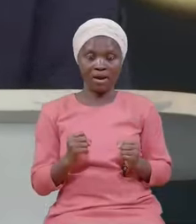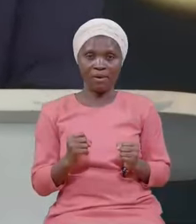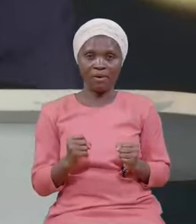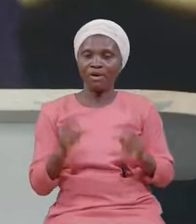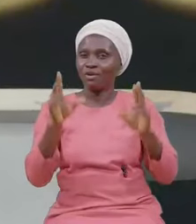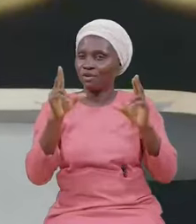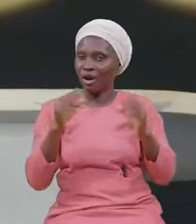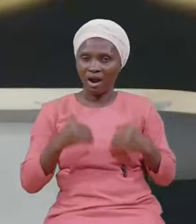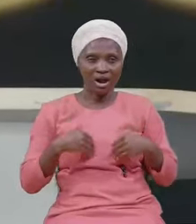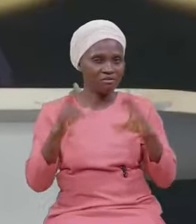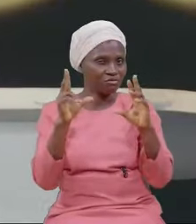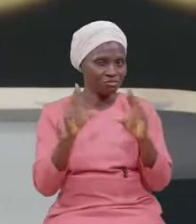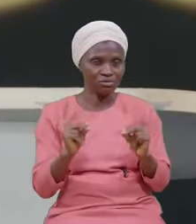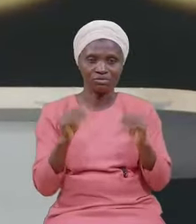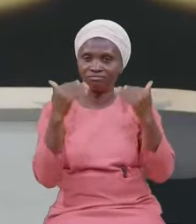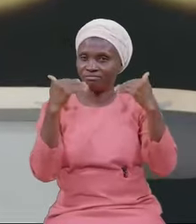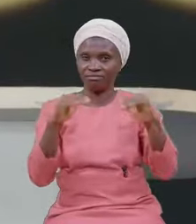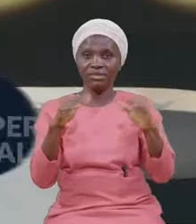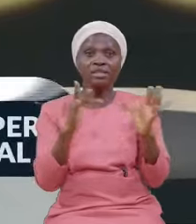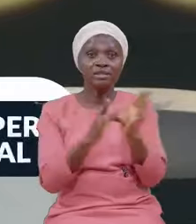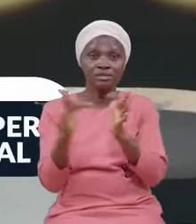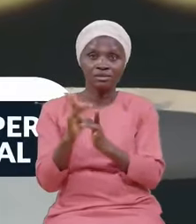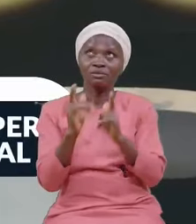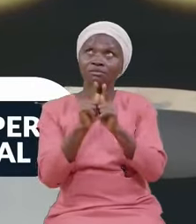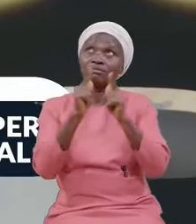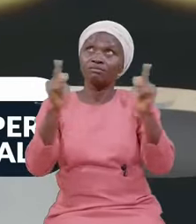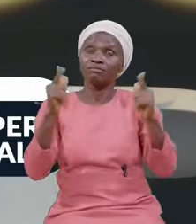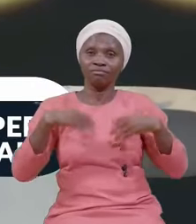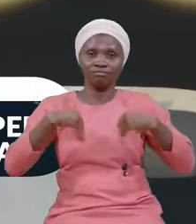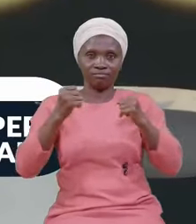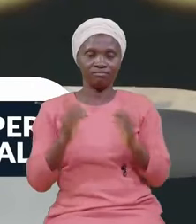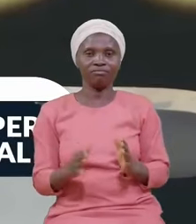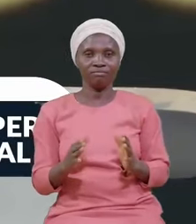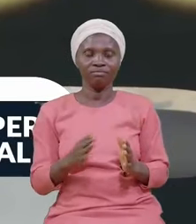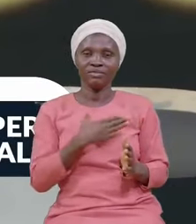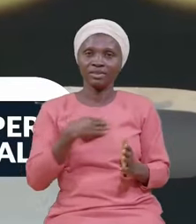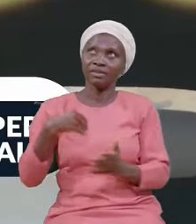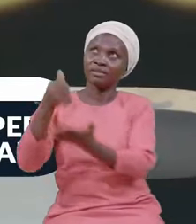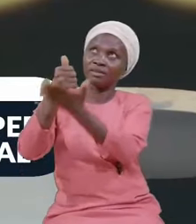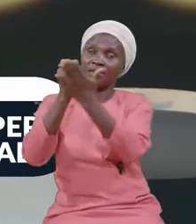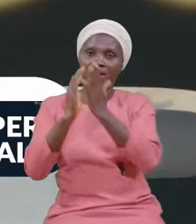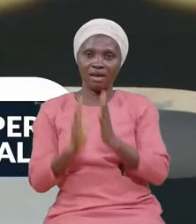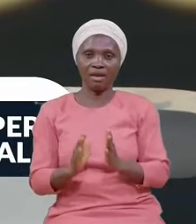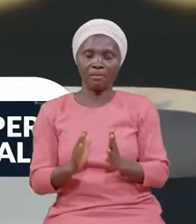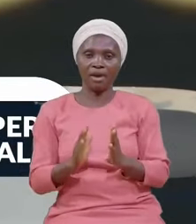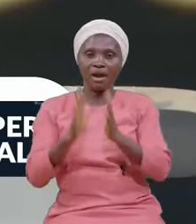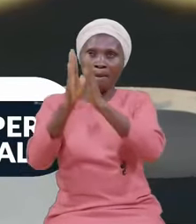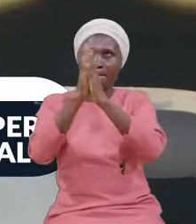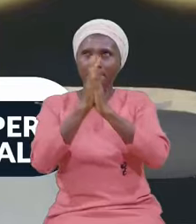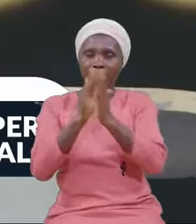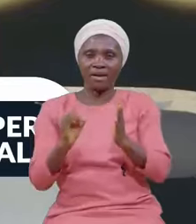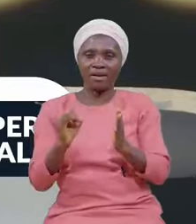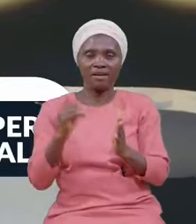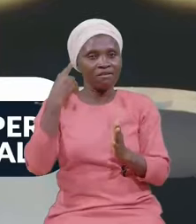faillir, le grand dont la puissance n'a pas de limite. Jésus, le grand